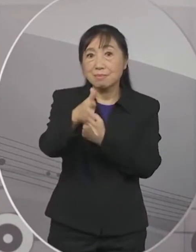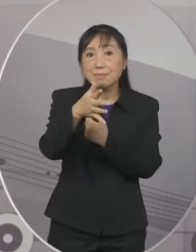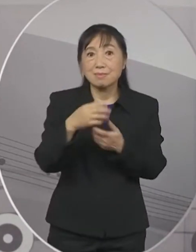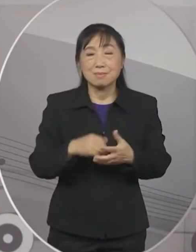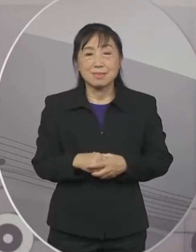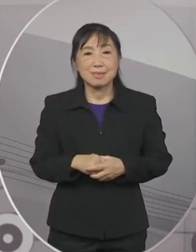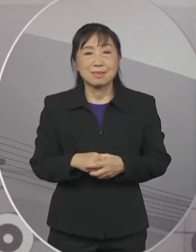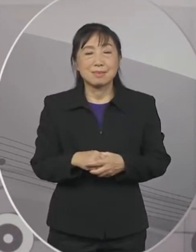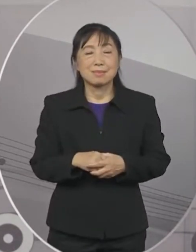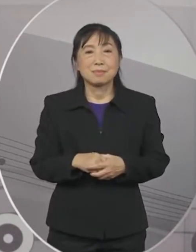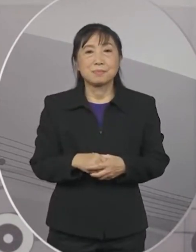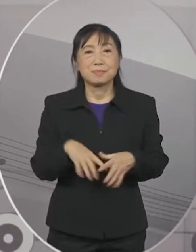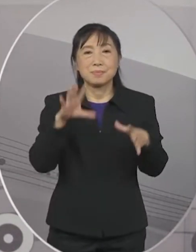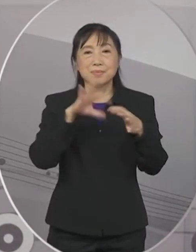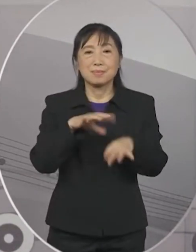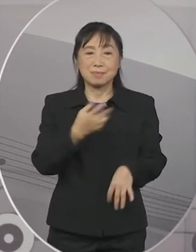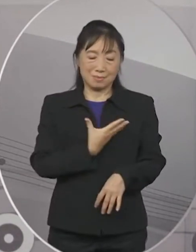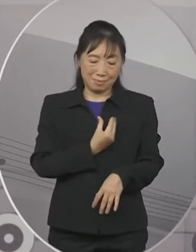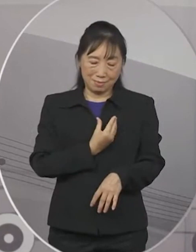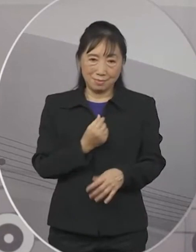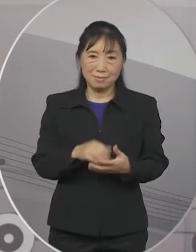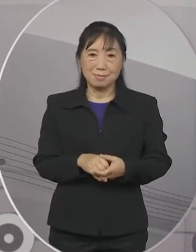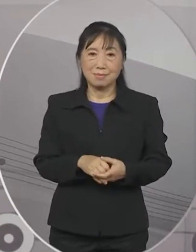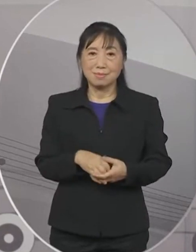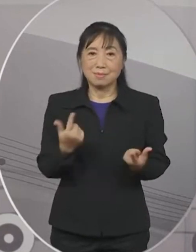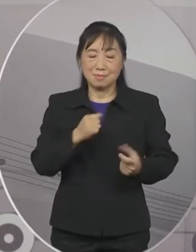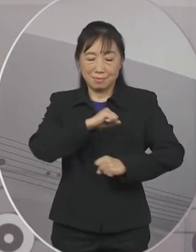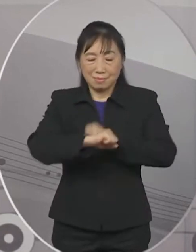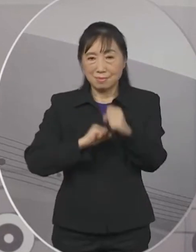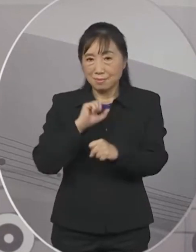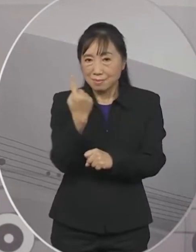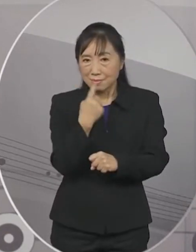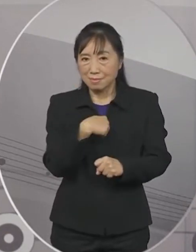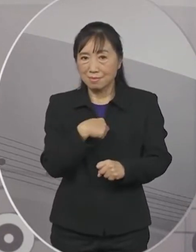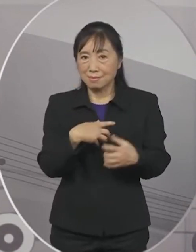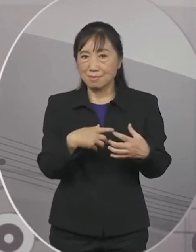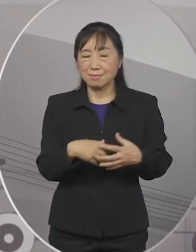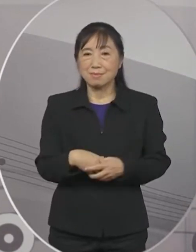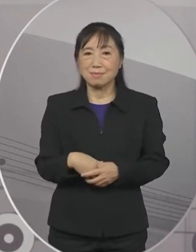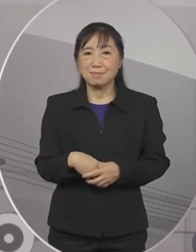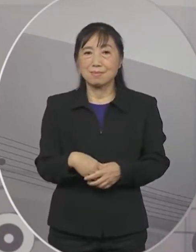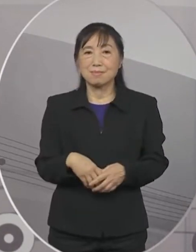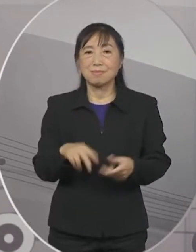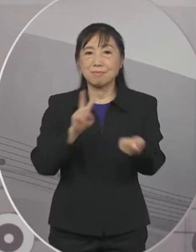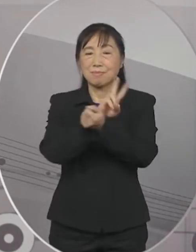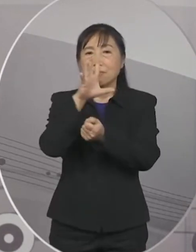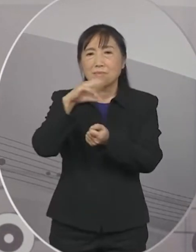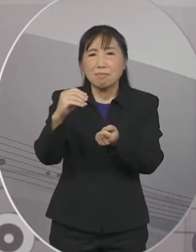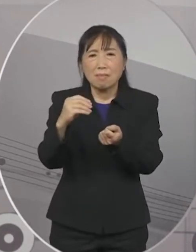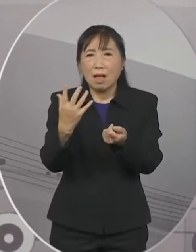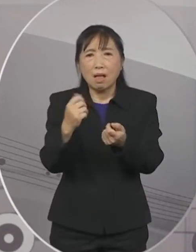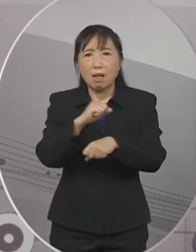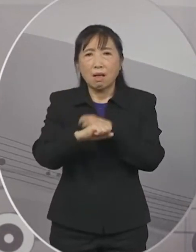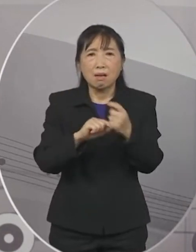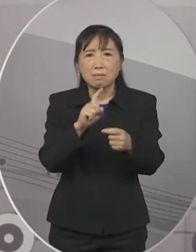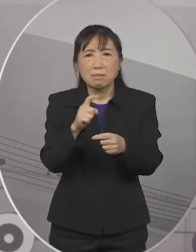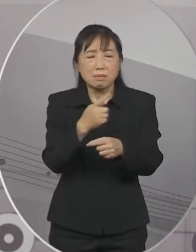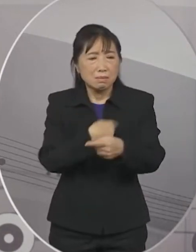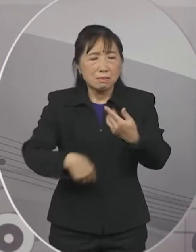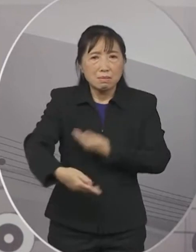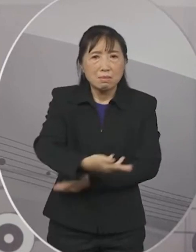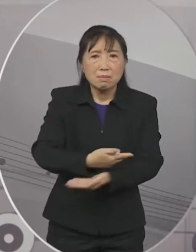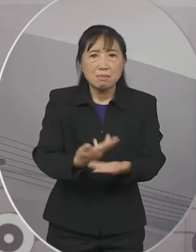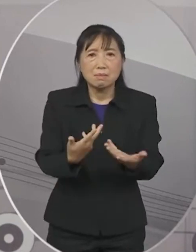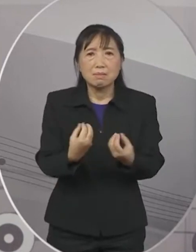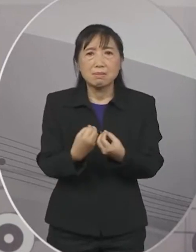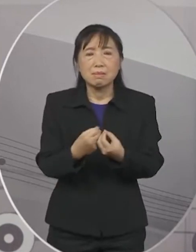5000公里？是因为有心脏当作动力，对。然后呢，淋巴却没有任何的动力。然后我们全身都会